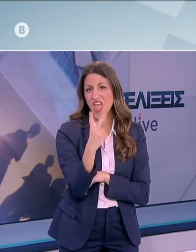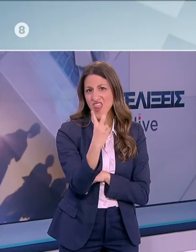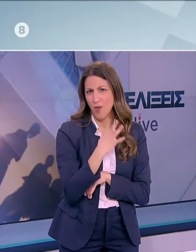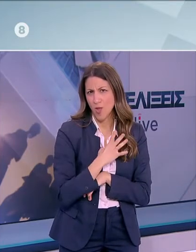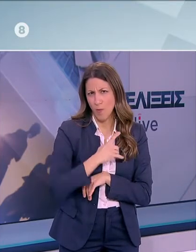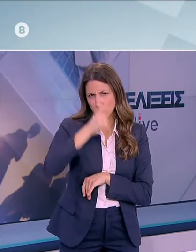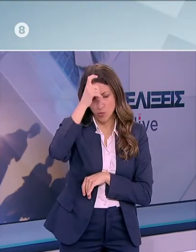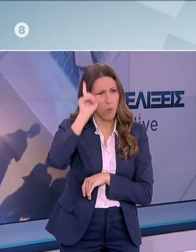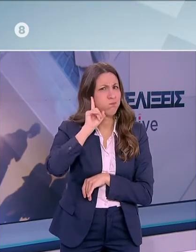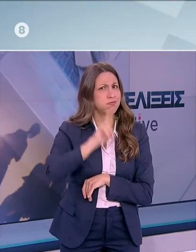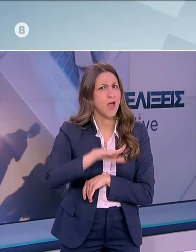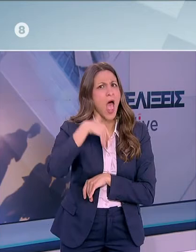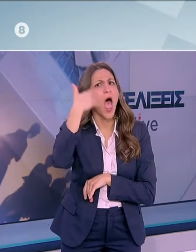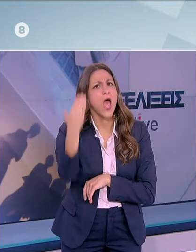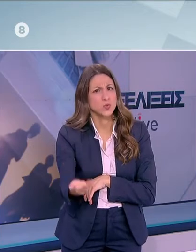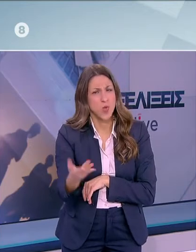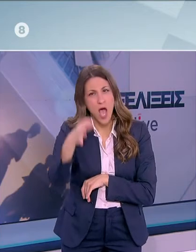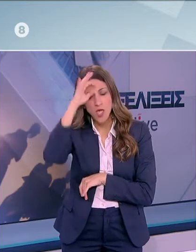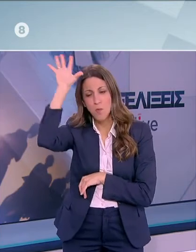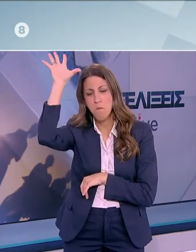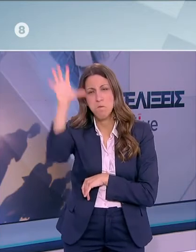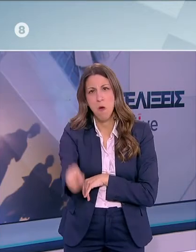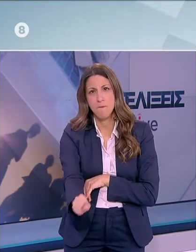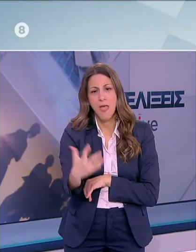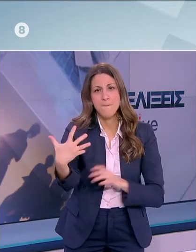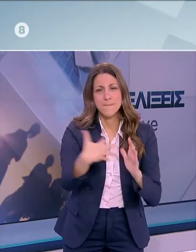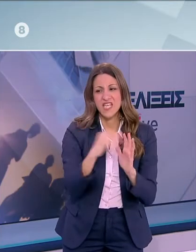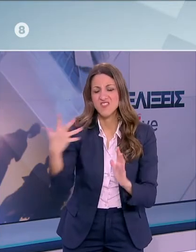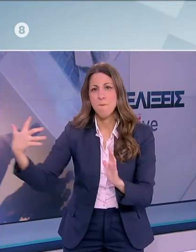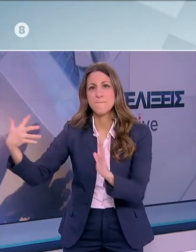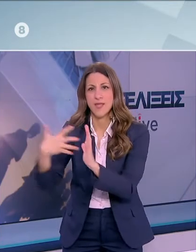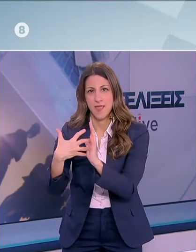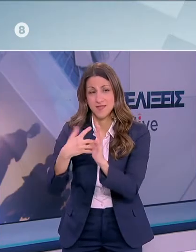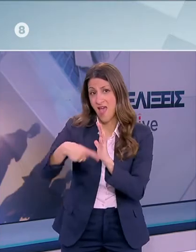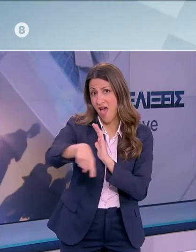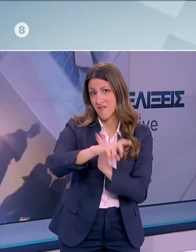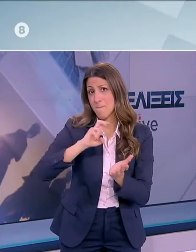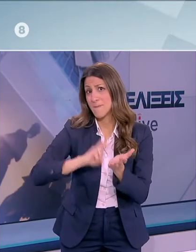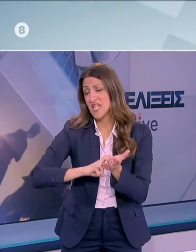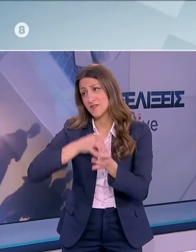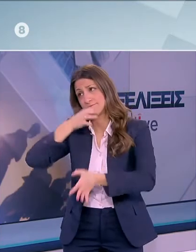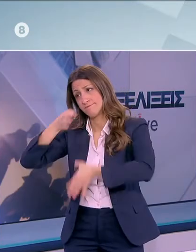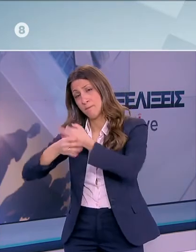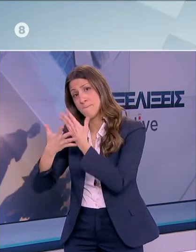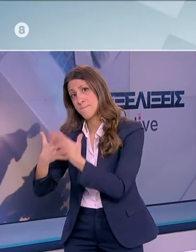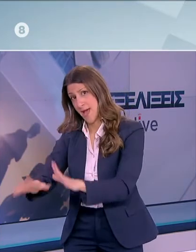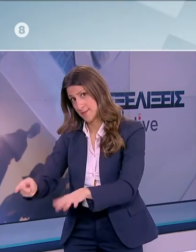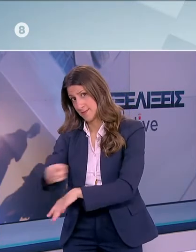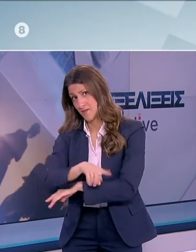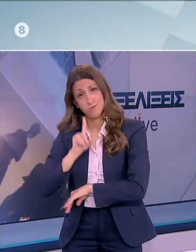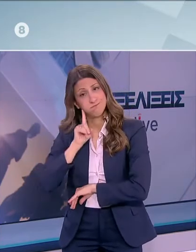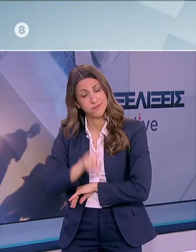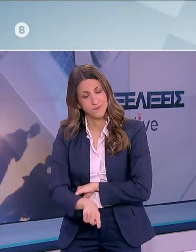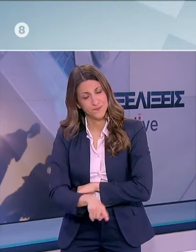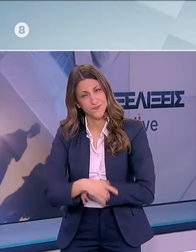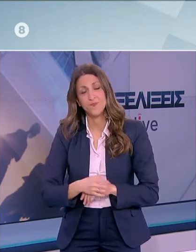των 5.000 και τους ασκήθηκαν ποινικές διώξεις και ενημερώθηκαν και οι πρεσβείες τους για τα περαιτέρω. Θα ήθελα επίσης να σας ενημερώσω για τα αποτελέσματα